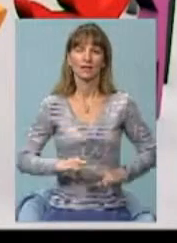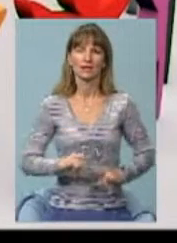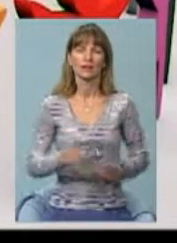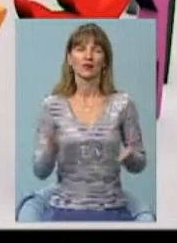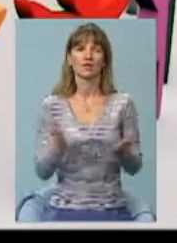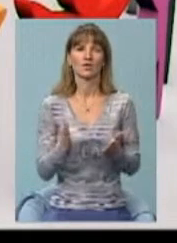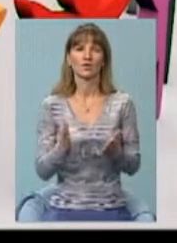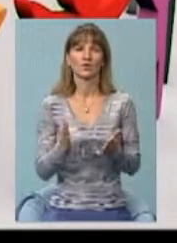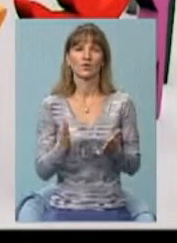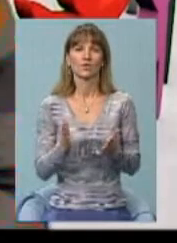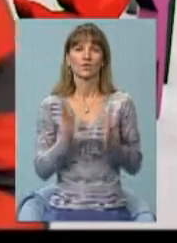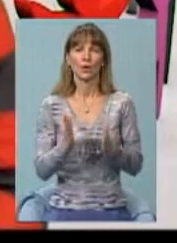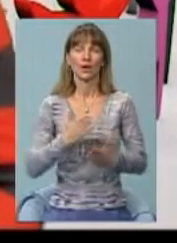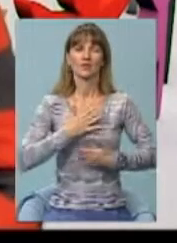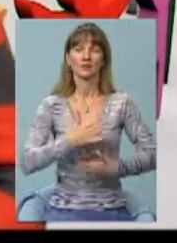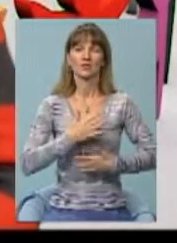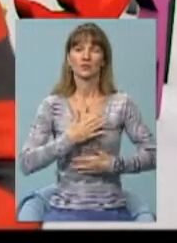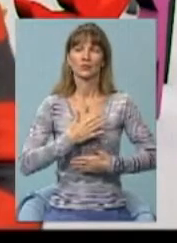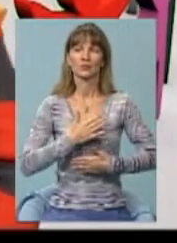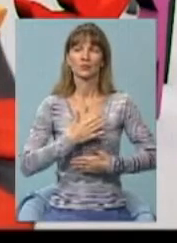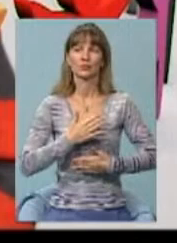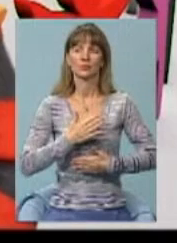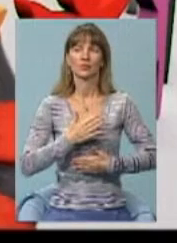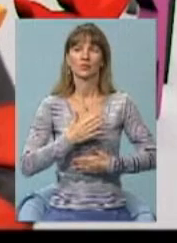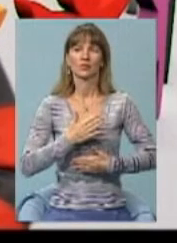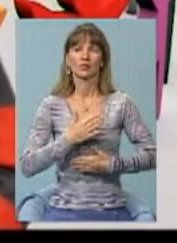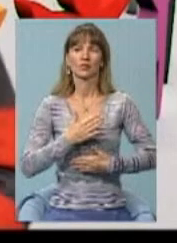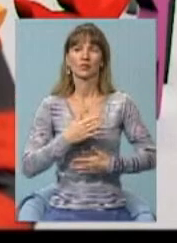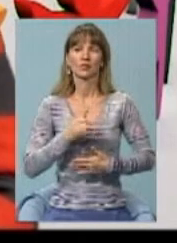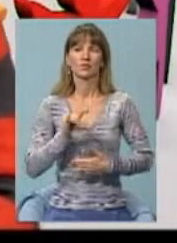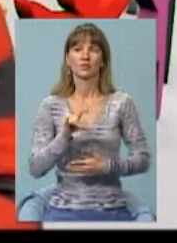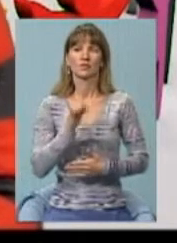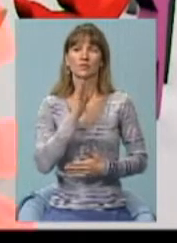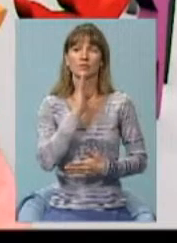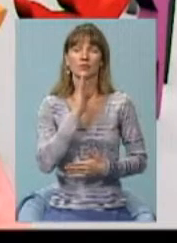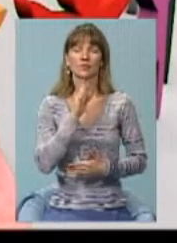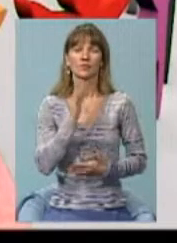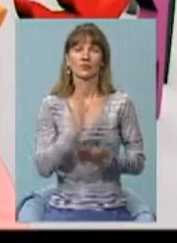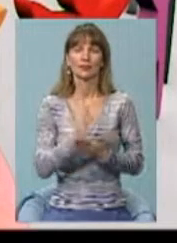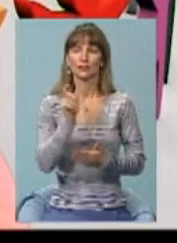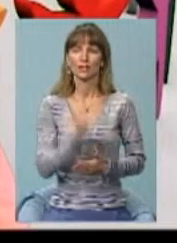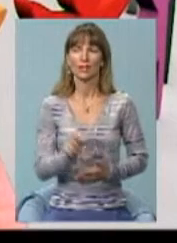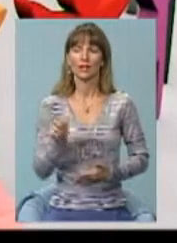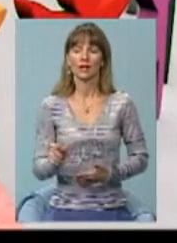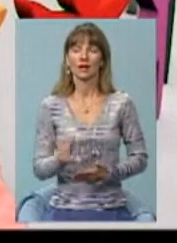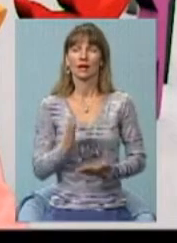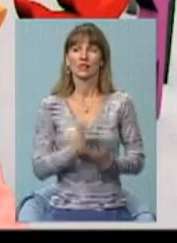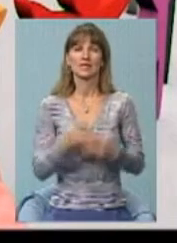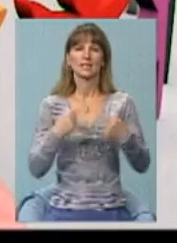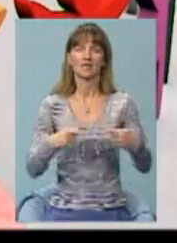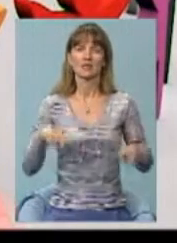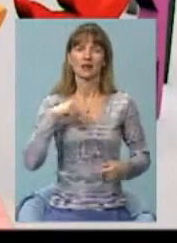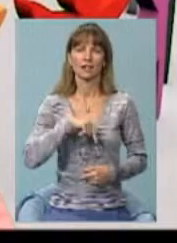которые только дышат. Я человек, а другие человеки. Есть разный